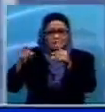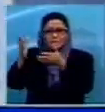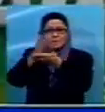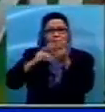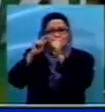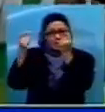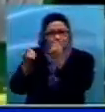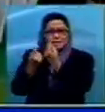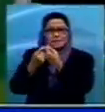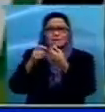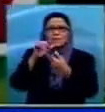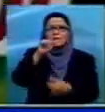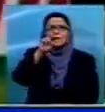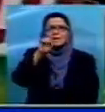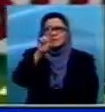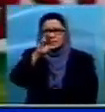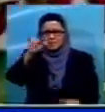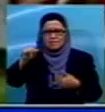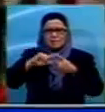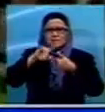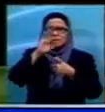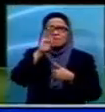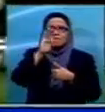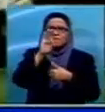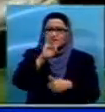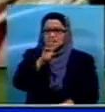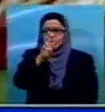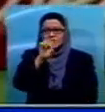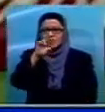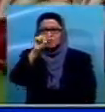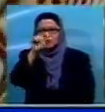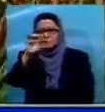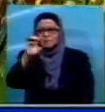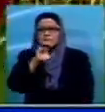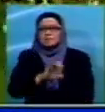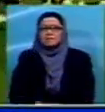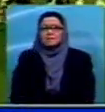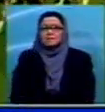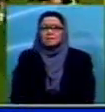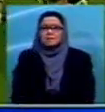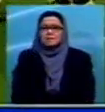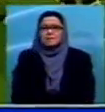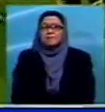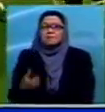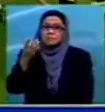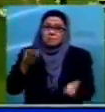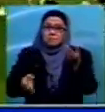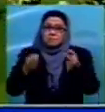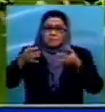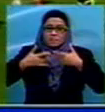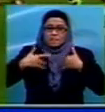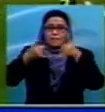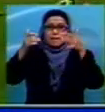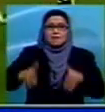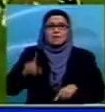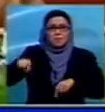iaitu Andrea Barzagli, Gianna De Rossi, Andrea Pirlo dan Gianluigi Buffon. Sekiranya ada pemain yang perlu